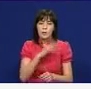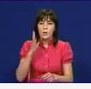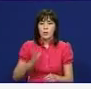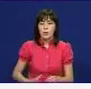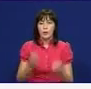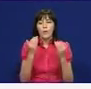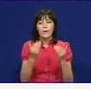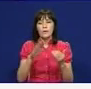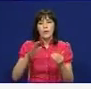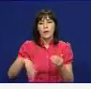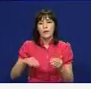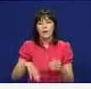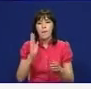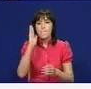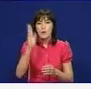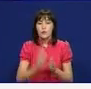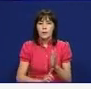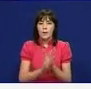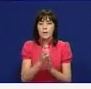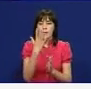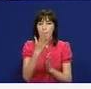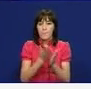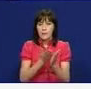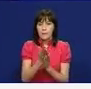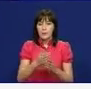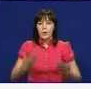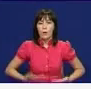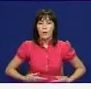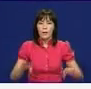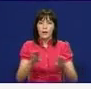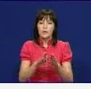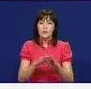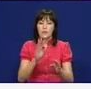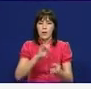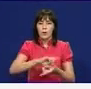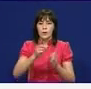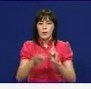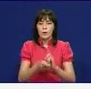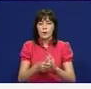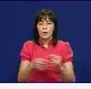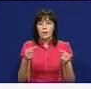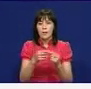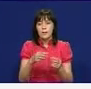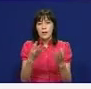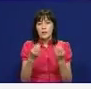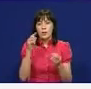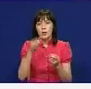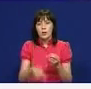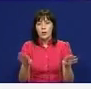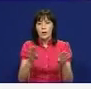тоқталды. Содан кейін болашаққа бастайтын бес бағыттың қоғамдық қатынастар жүйесін түбегейлі өзгертетінін жеткізді. Және сол